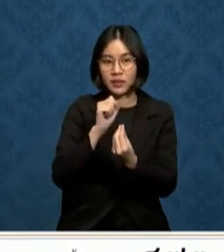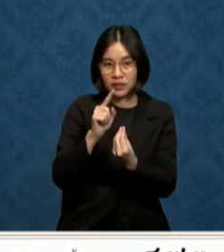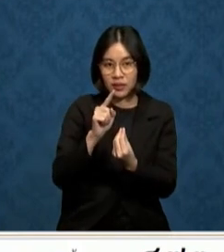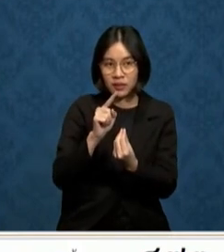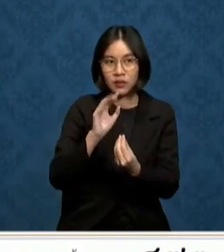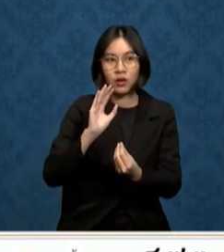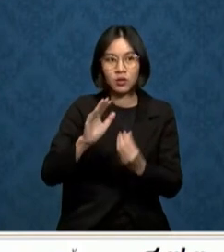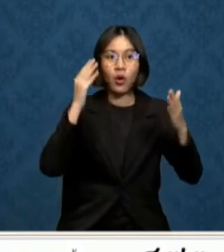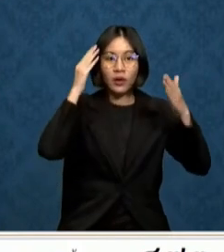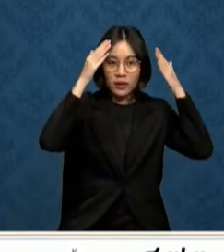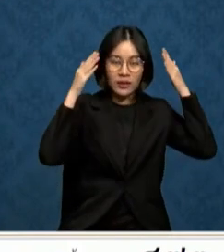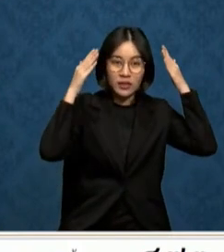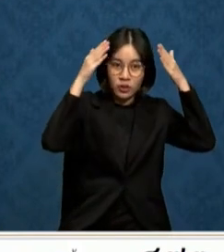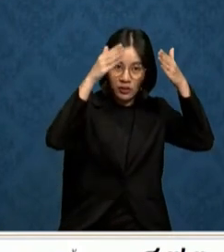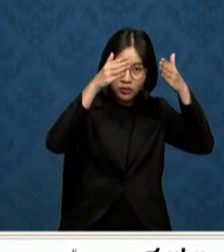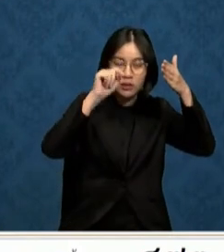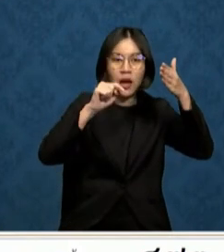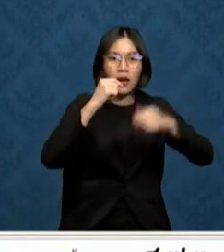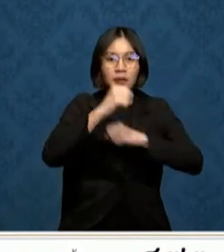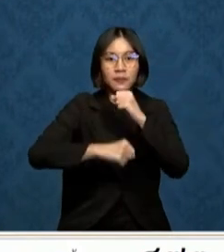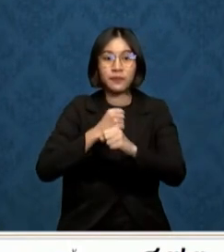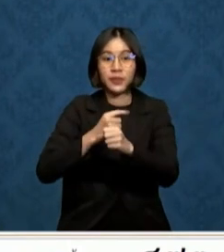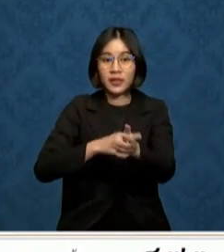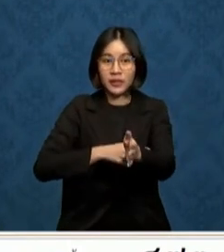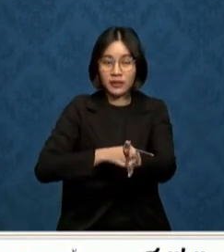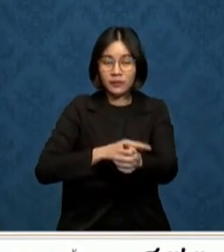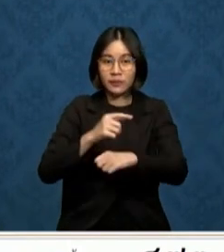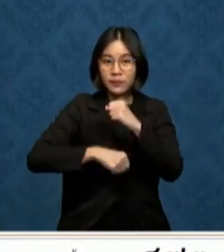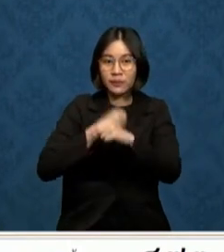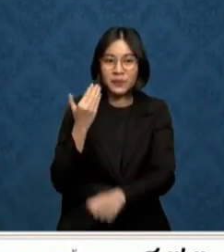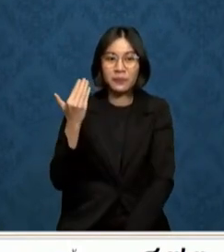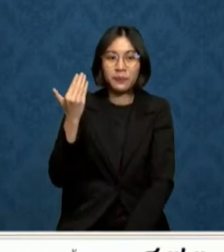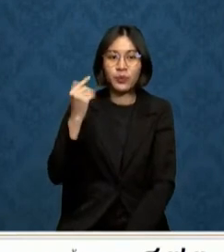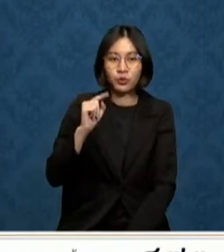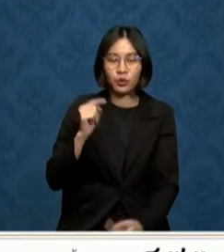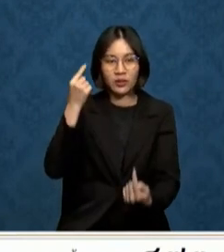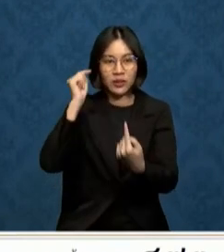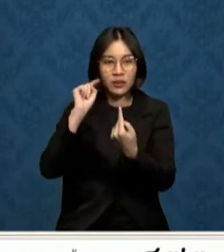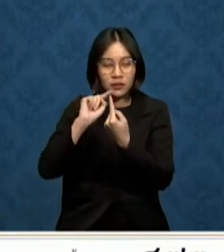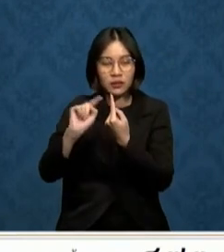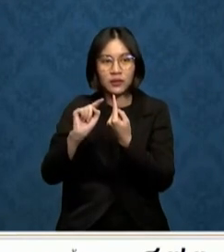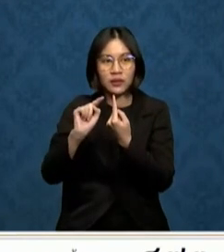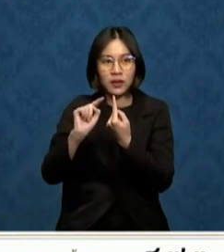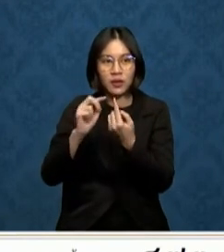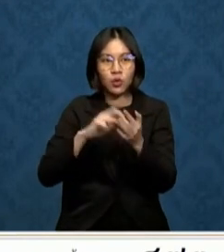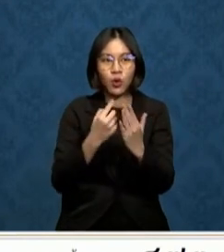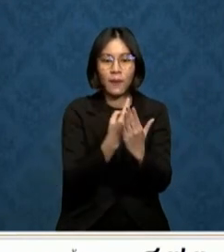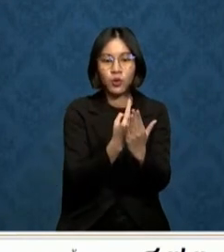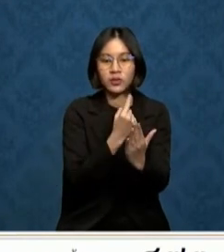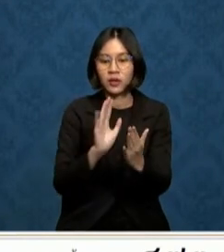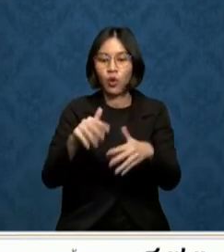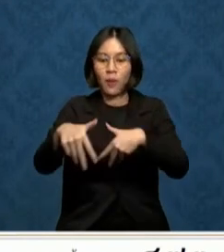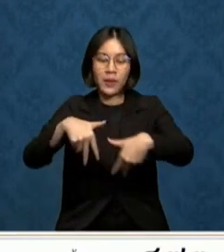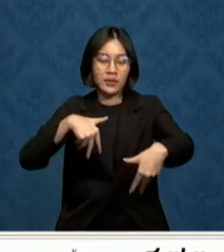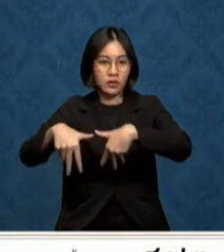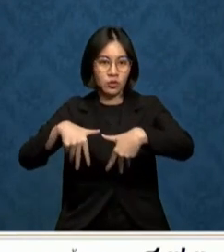อินโดนีเซียที่ผ่านมาไม่กี่ปีเองโดยยึดมั่นในกระบวนการเป็นตัวแทนของประชาชนโดย